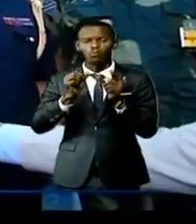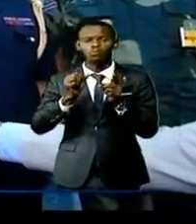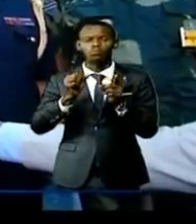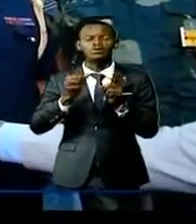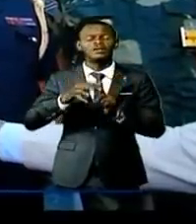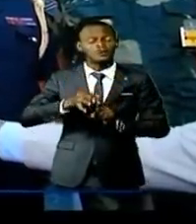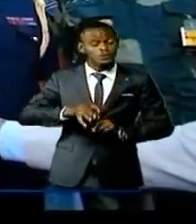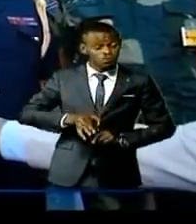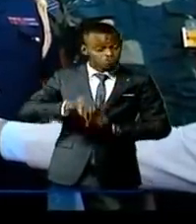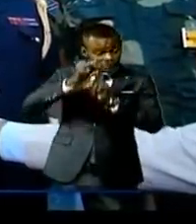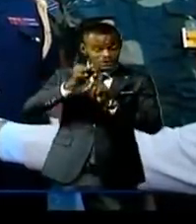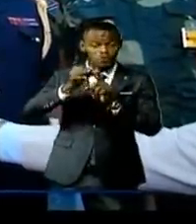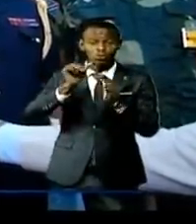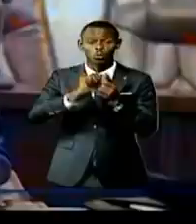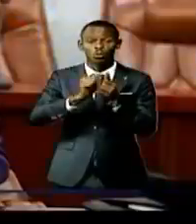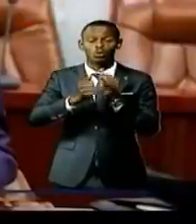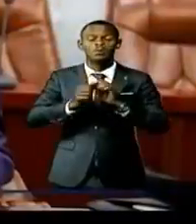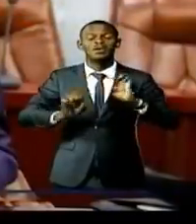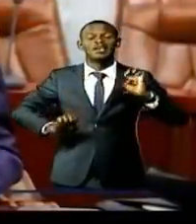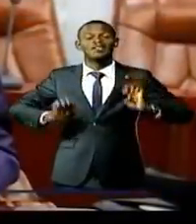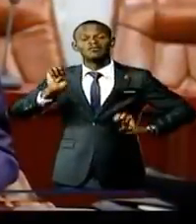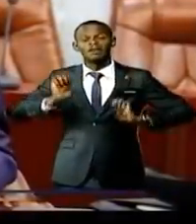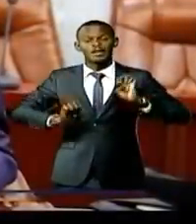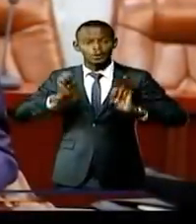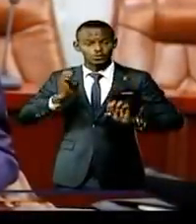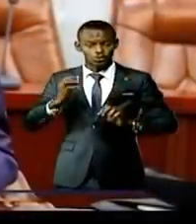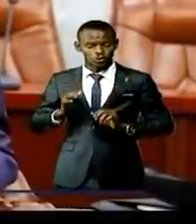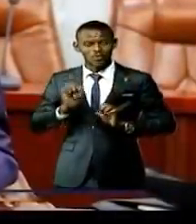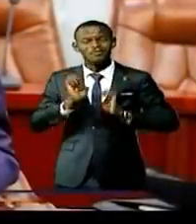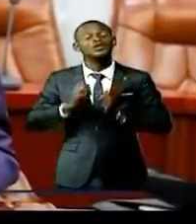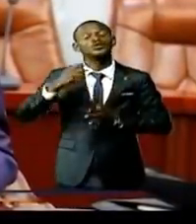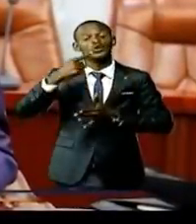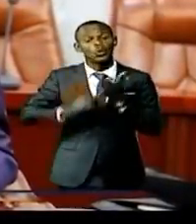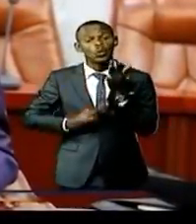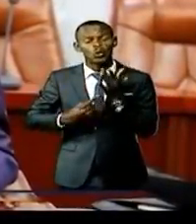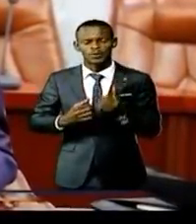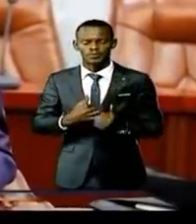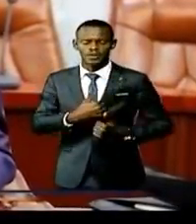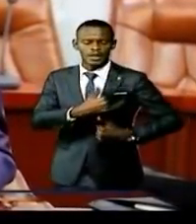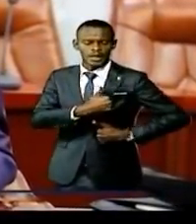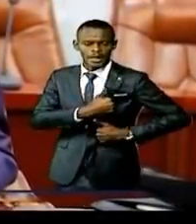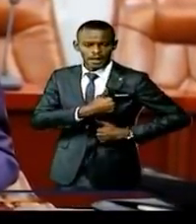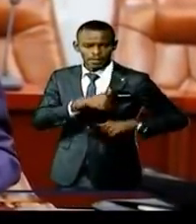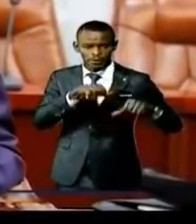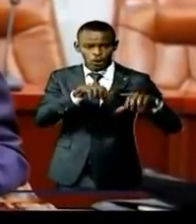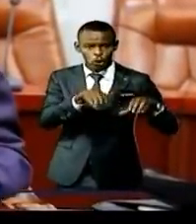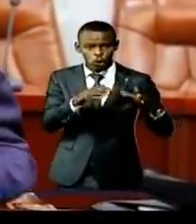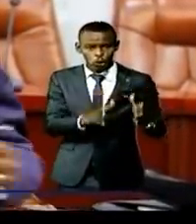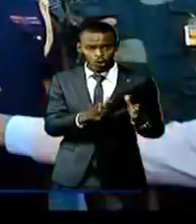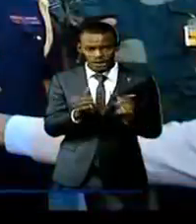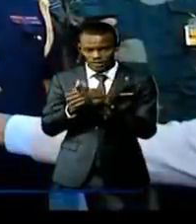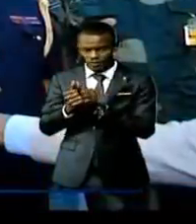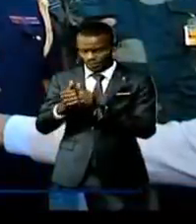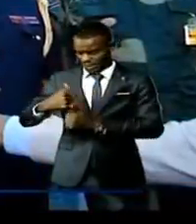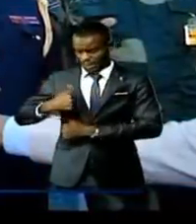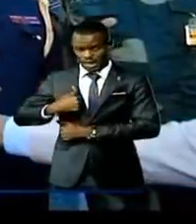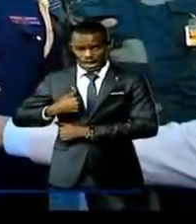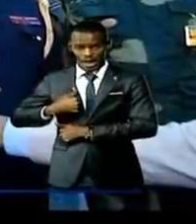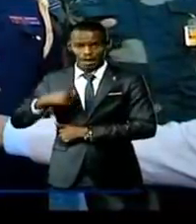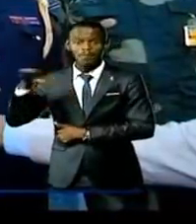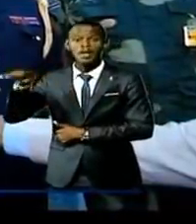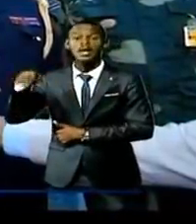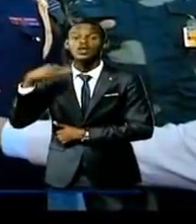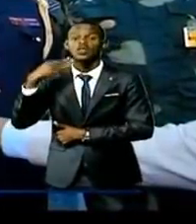des opérations conjointes FARDC UPDF, c'est-à-dire l'armée